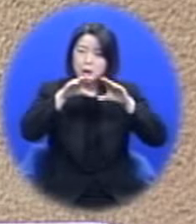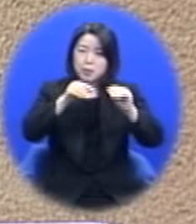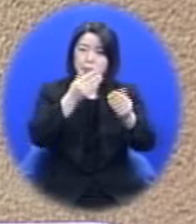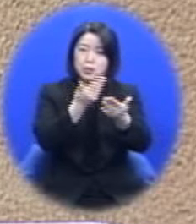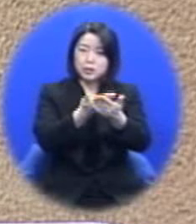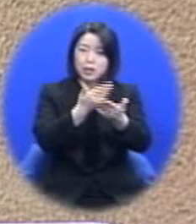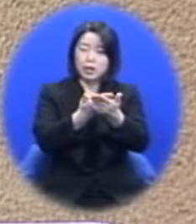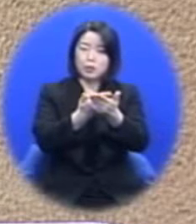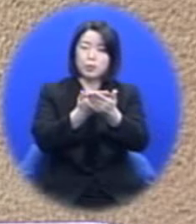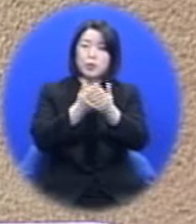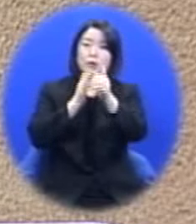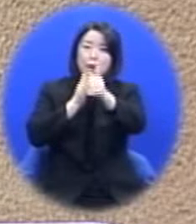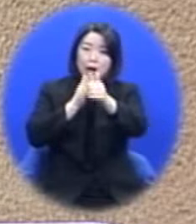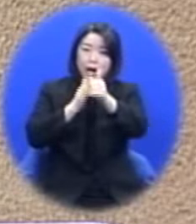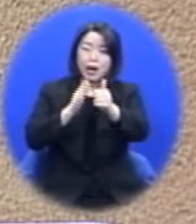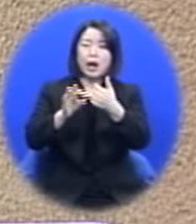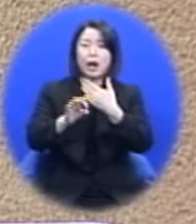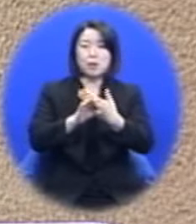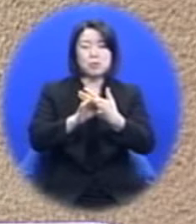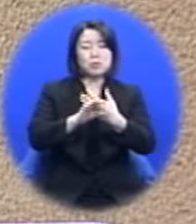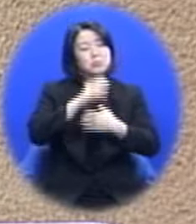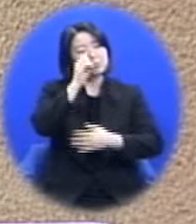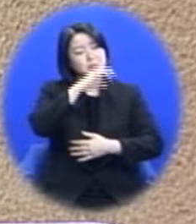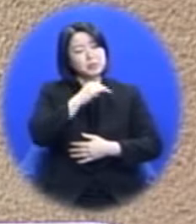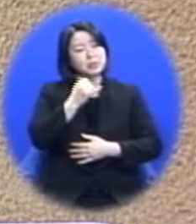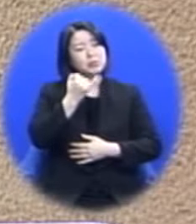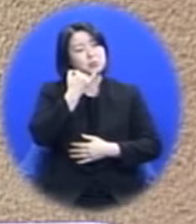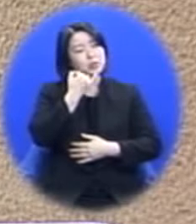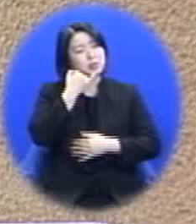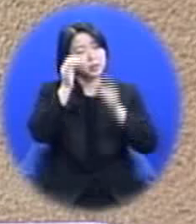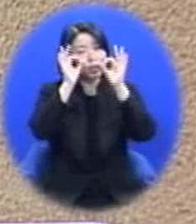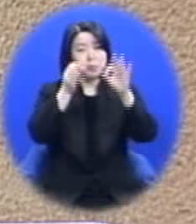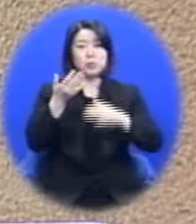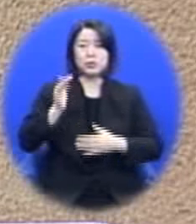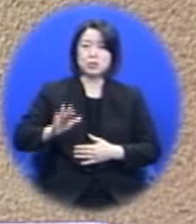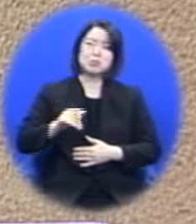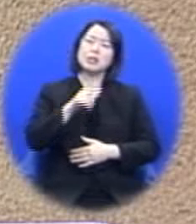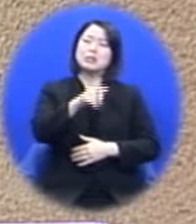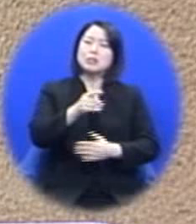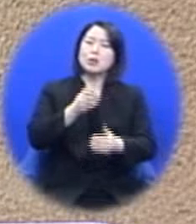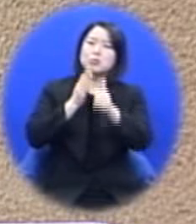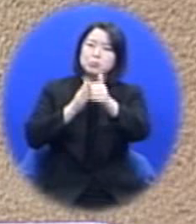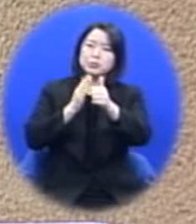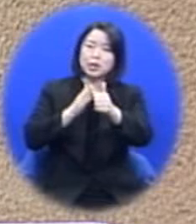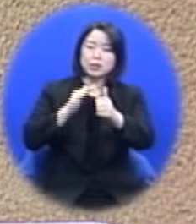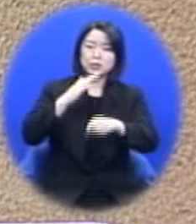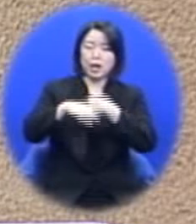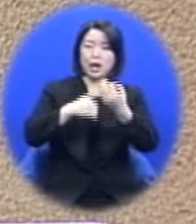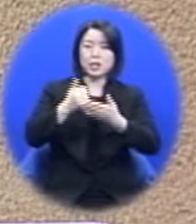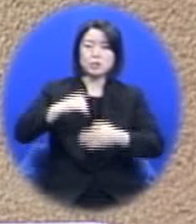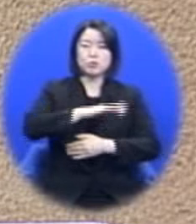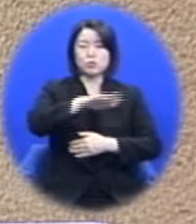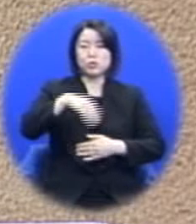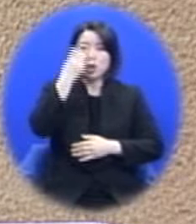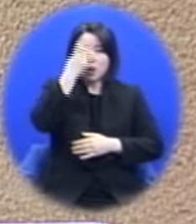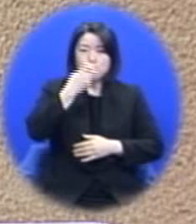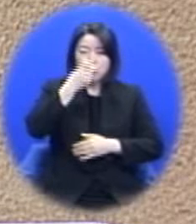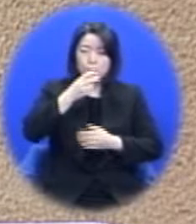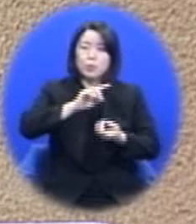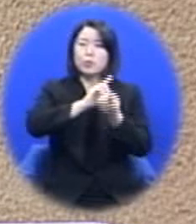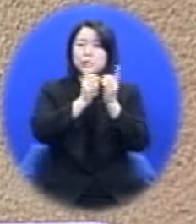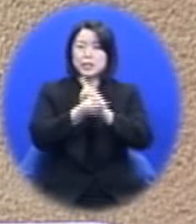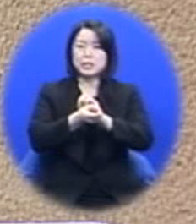것은 언뜻 보기에는 괜찮아 보이지만, 이러한 요구는 하나님대로 우리를 보호하는 대신에 파괴해